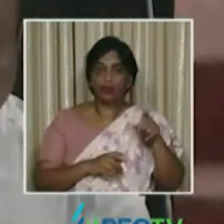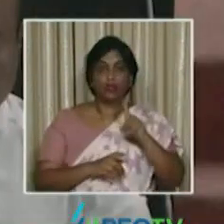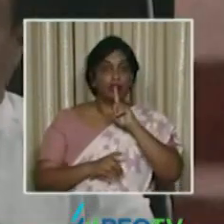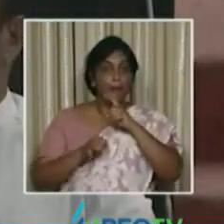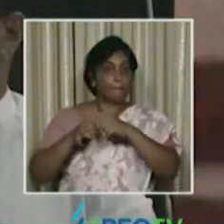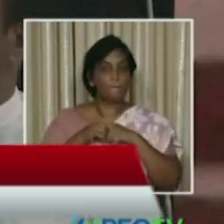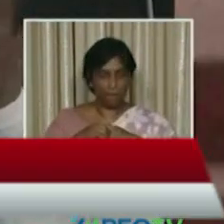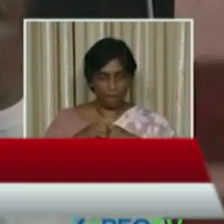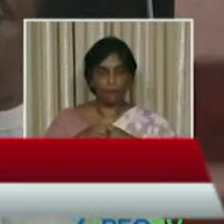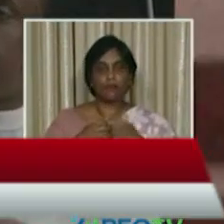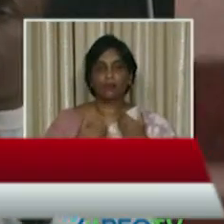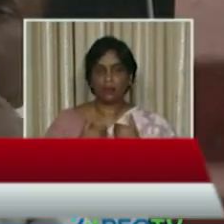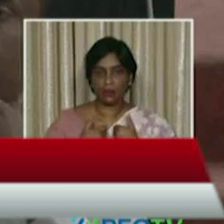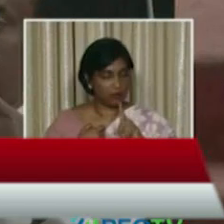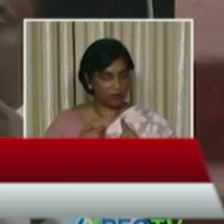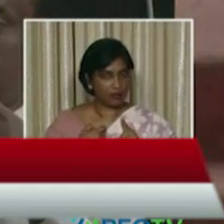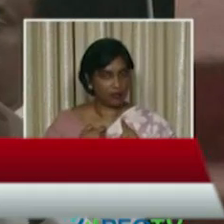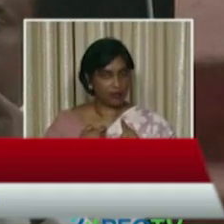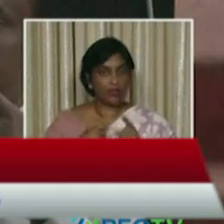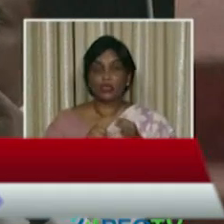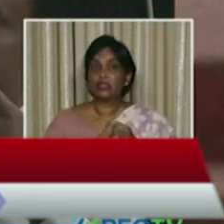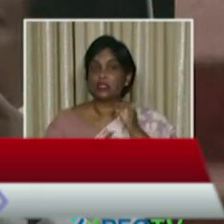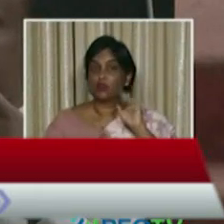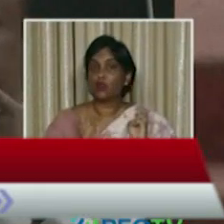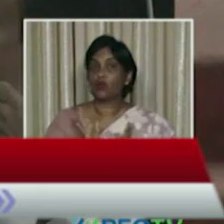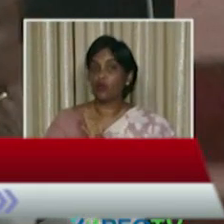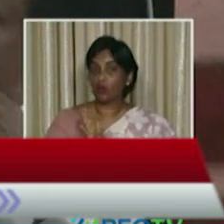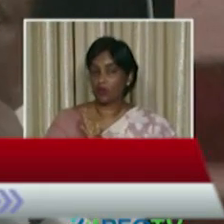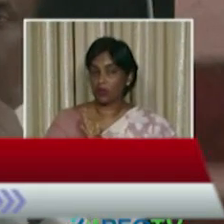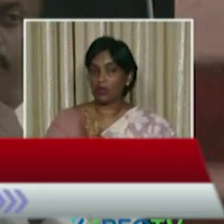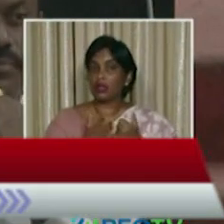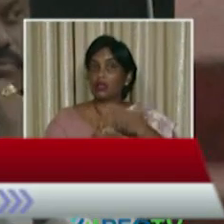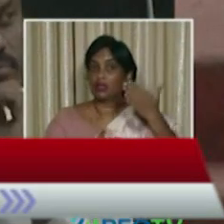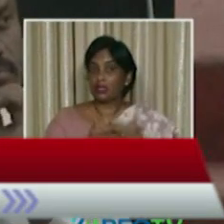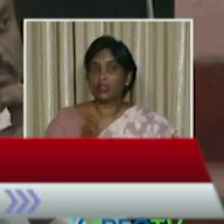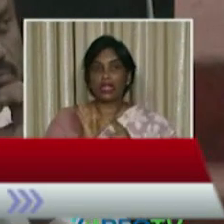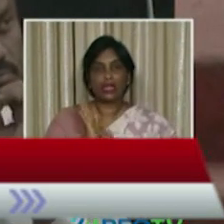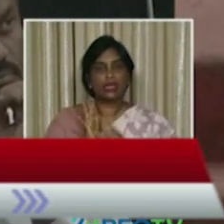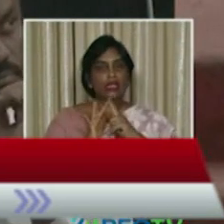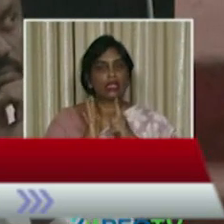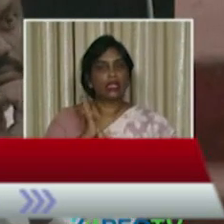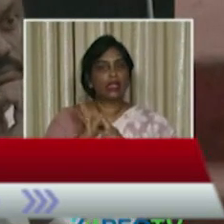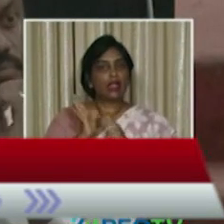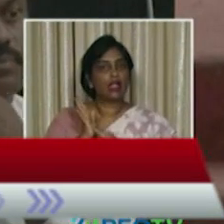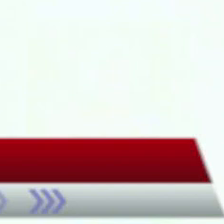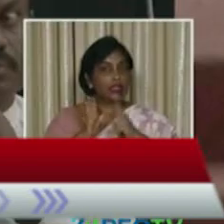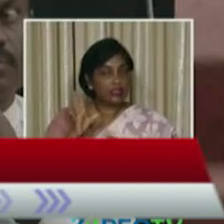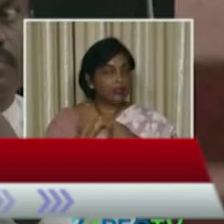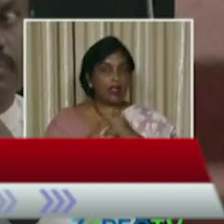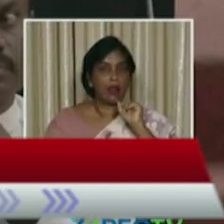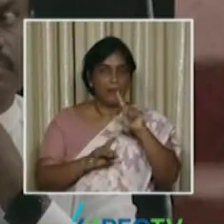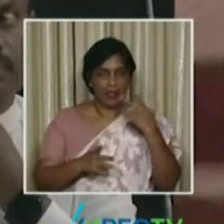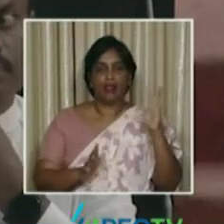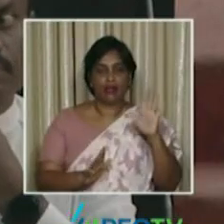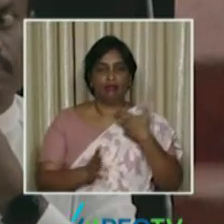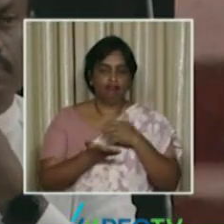නගපු ප්‍රශ්නයකට මම කියා සිටියා ජනාධිපති කොමිෂන් සභා වාර්තාවේ නිලන්ත ජයවර්ධන මහතාගේ නම නැහැ කියලා. නමුත්